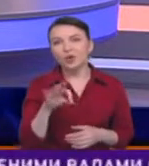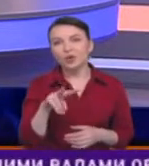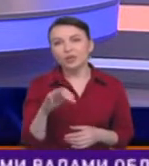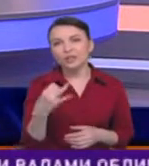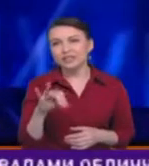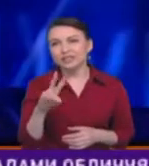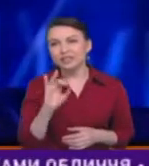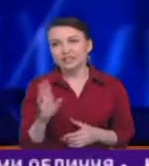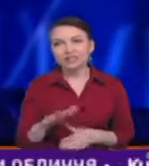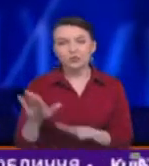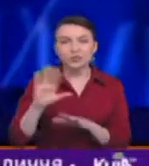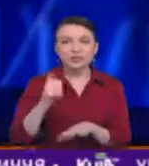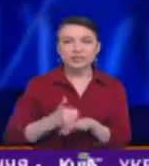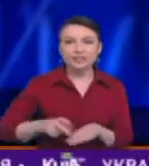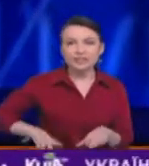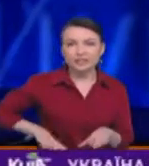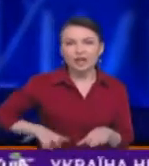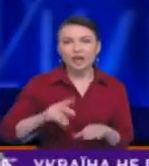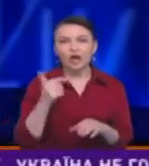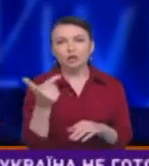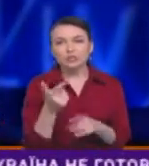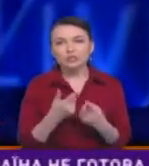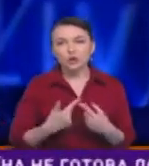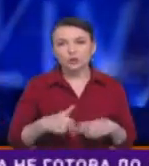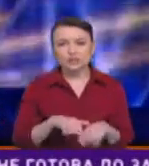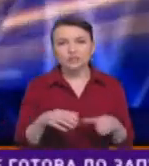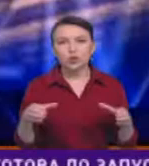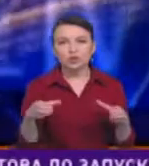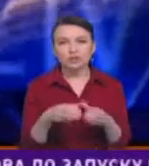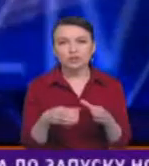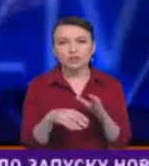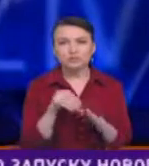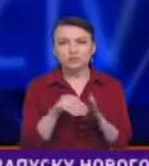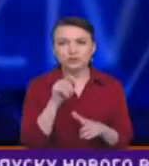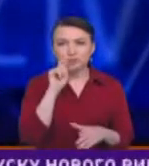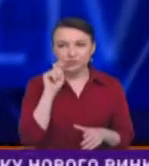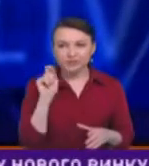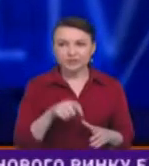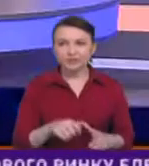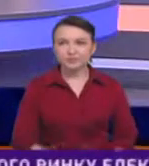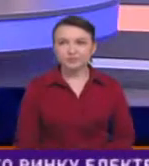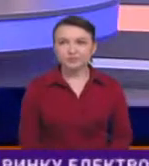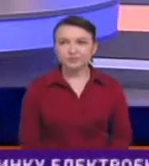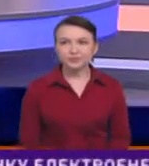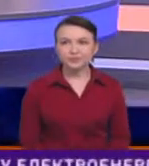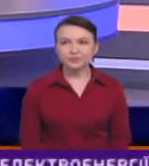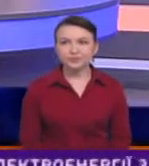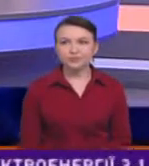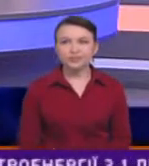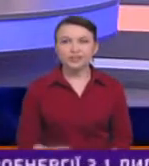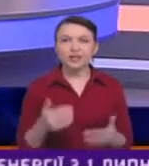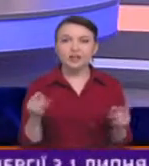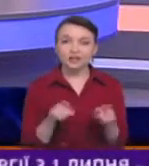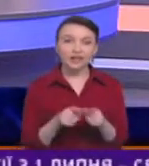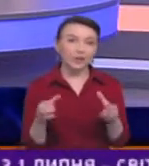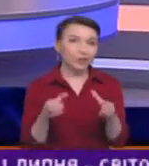генерального директора, керівник програм Всеукраїнської громадської організації «Комітет виборців України». Добрий вечір. Добрий вечір. Наталія. Ну, от така в нас сьогодні